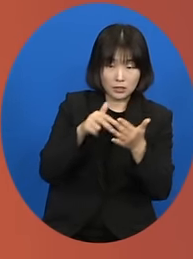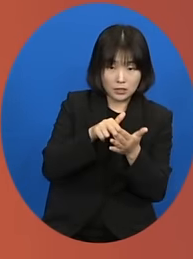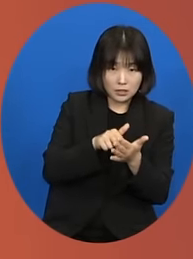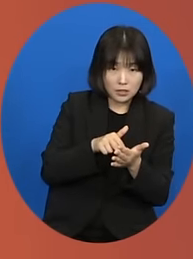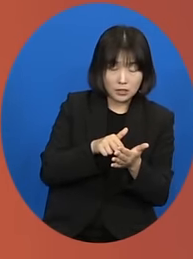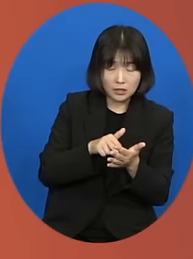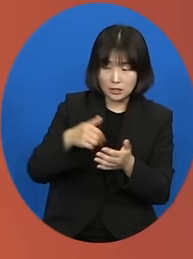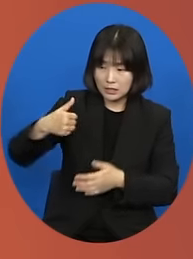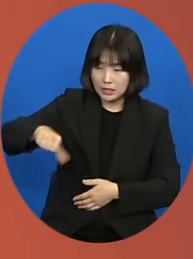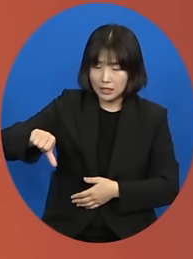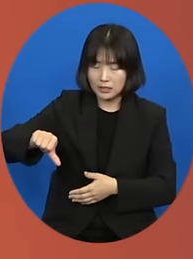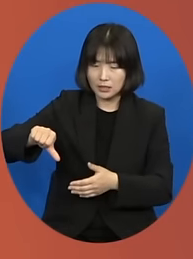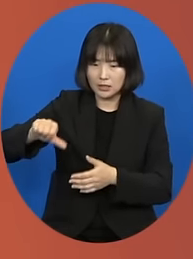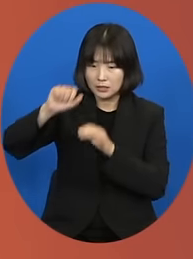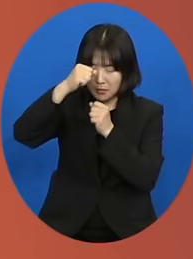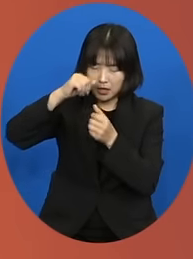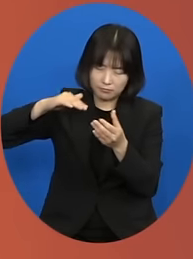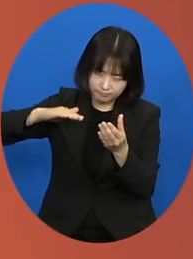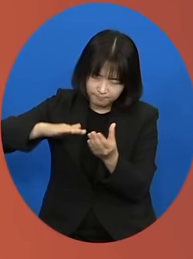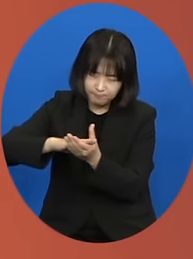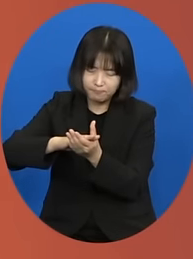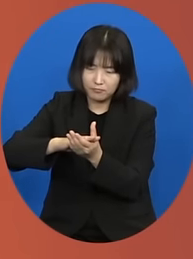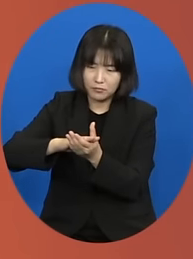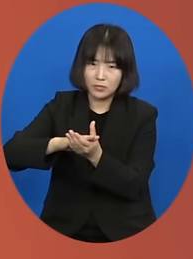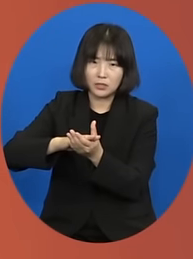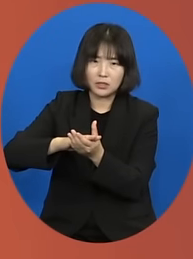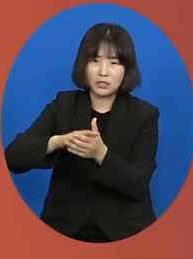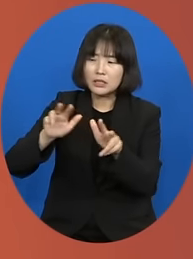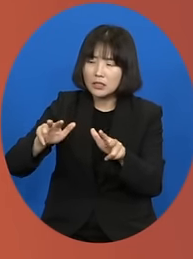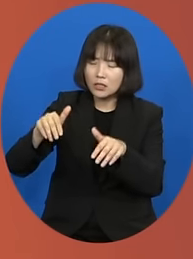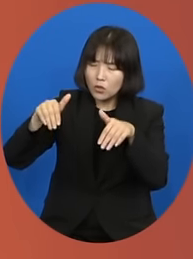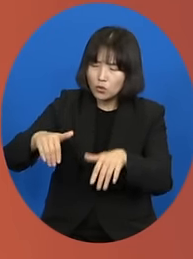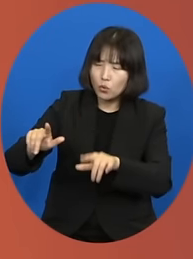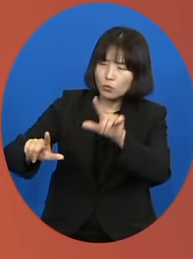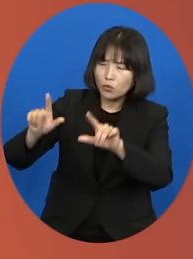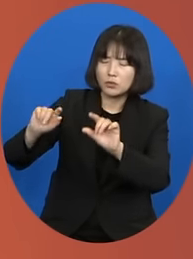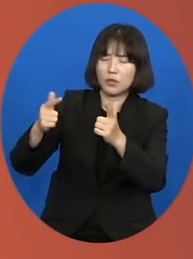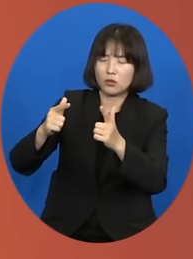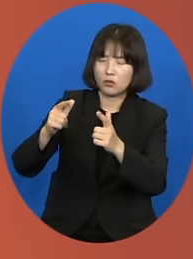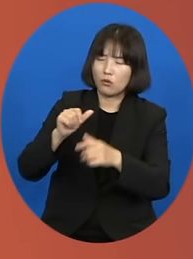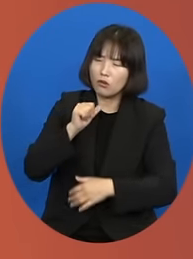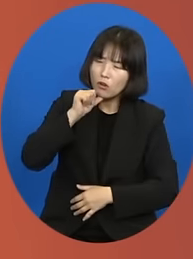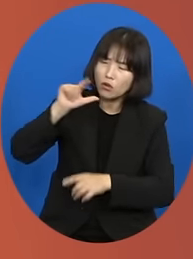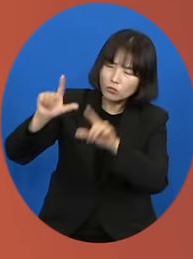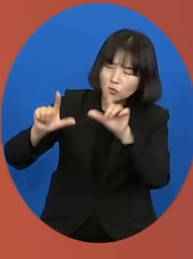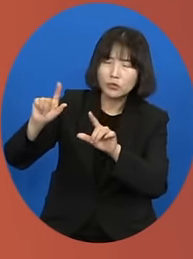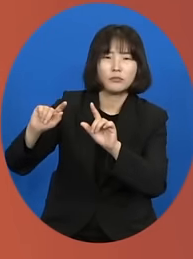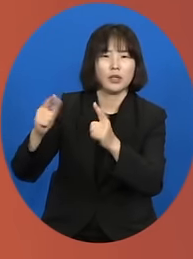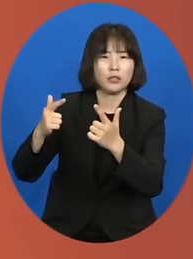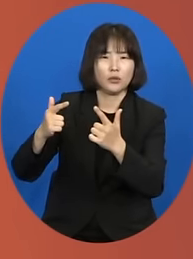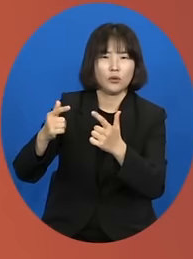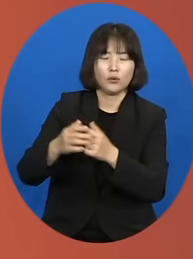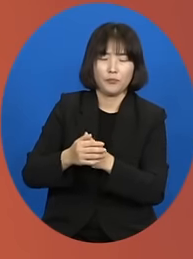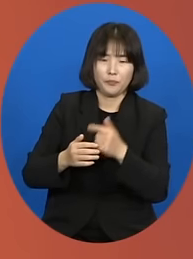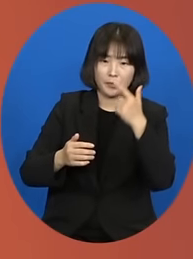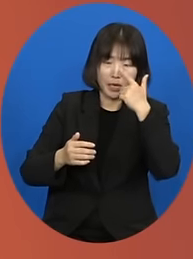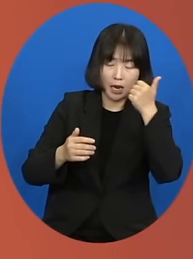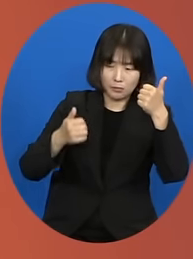신기웁니다. 더 이상 종의 모습이 아니라, 더 이상 거지의 모습이 아니라 아버지의 아들의